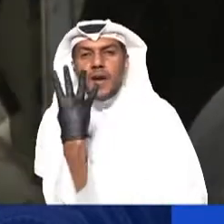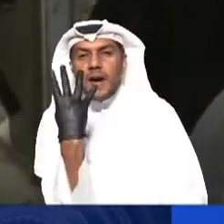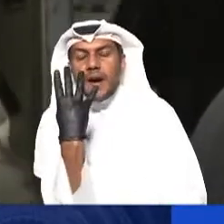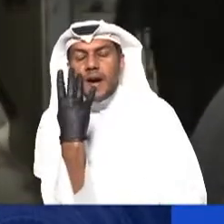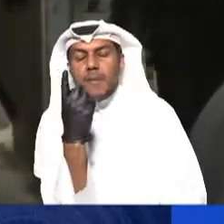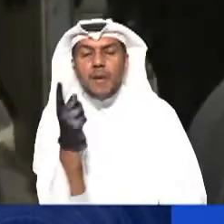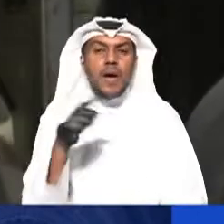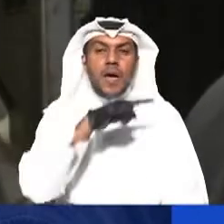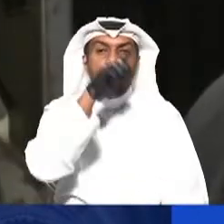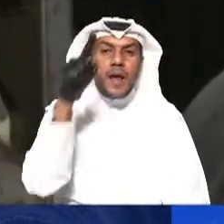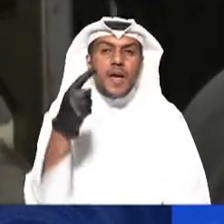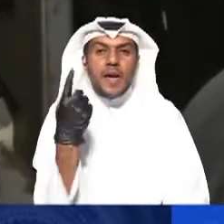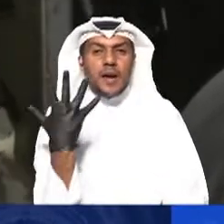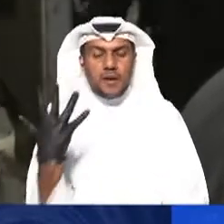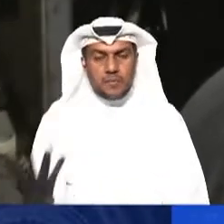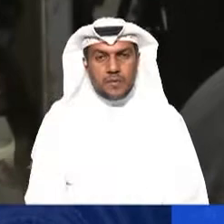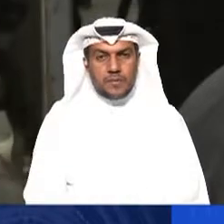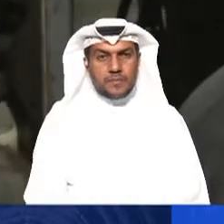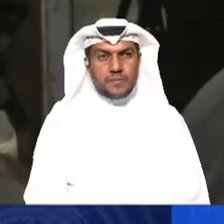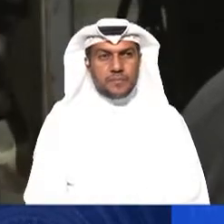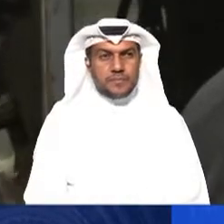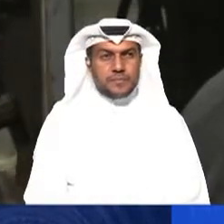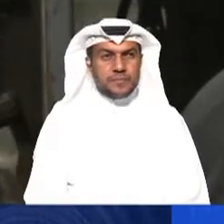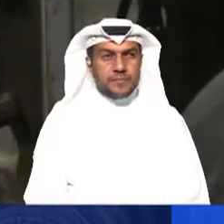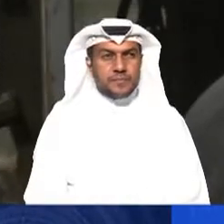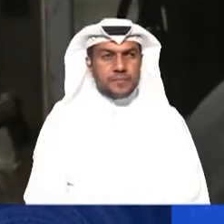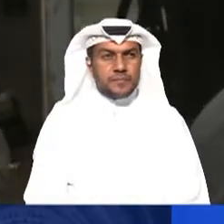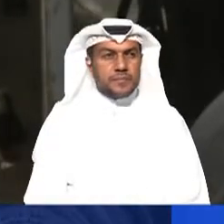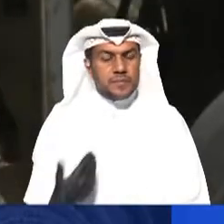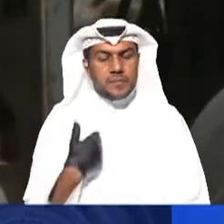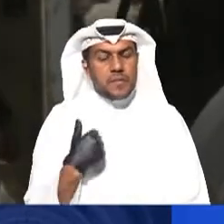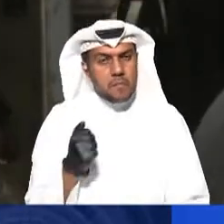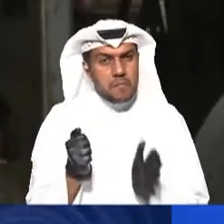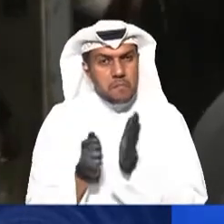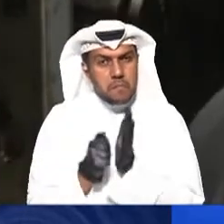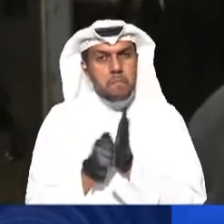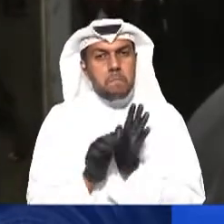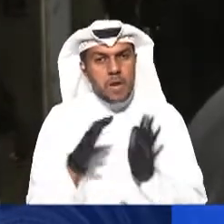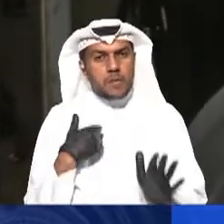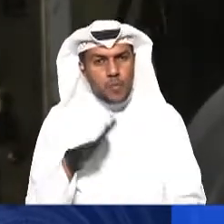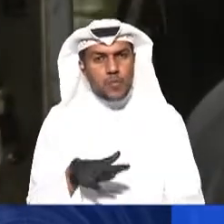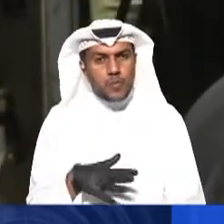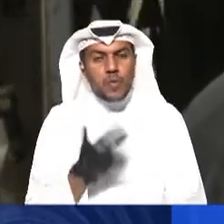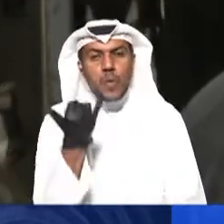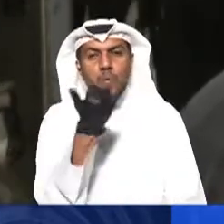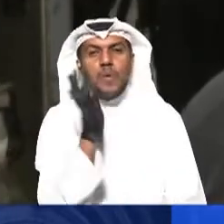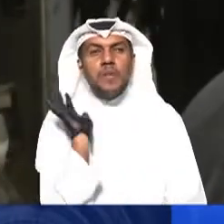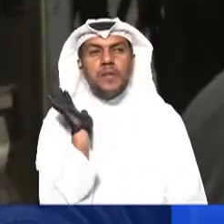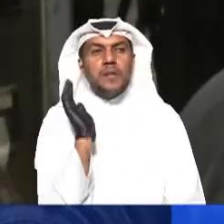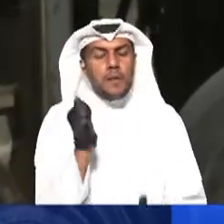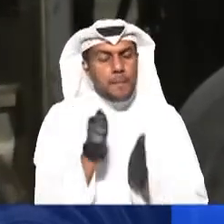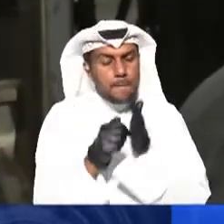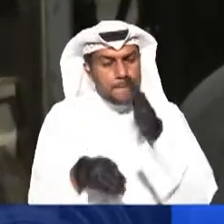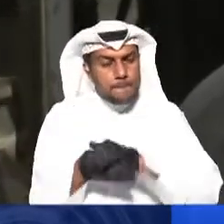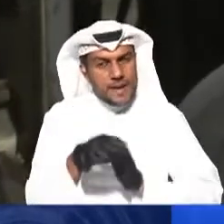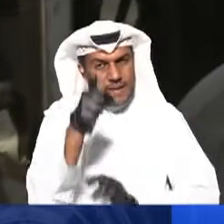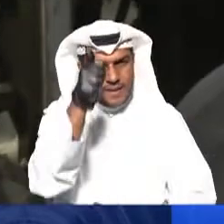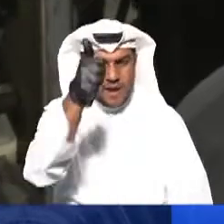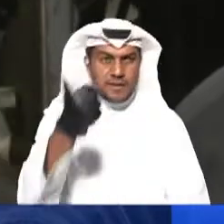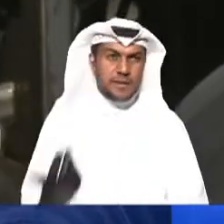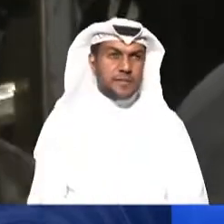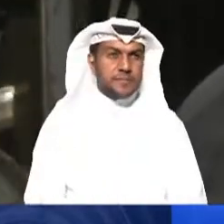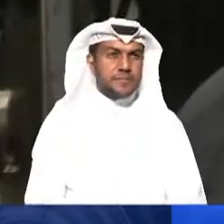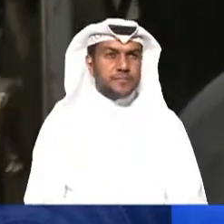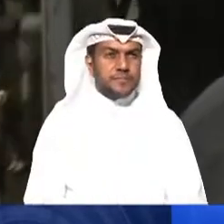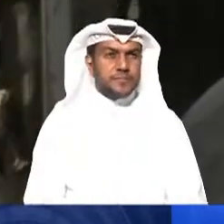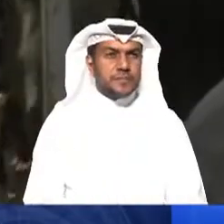وبنتي كلها على طول في البيت. اوكي، يعني المفروض كل من يقعد بيته وايد زين يعني. بس اليوم